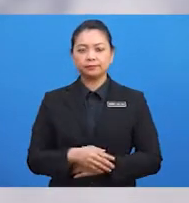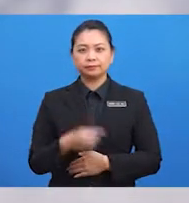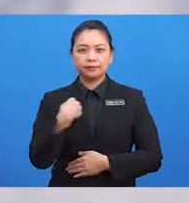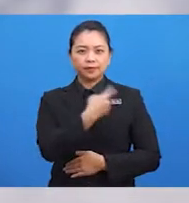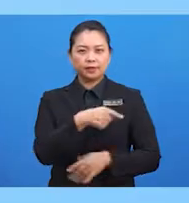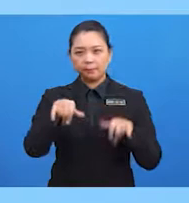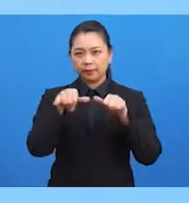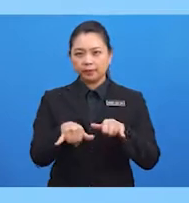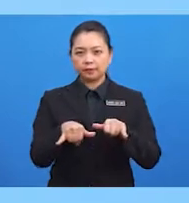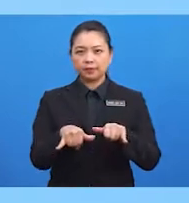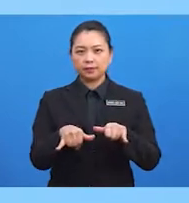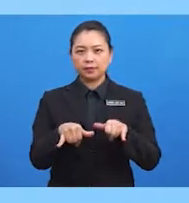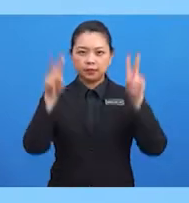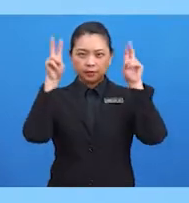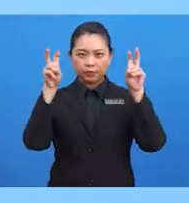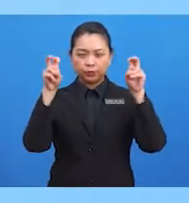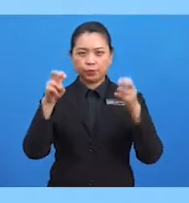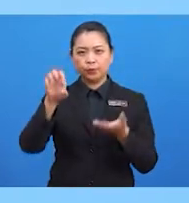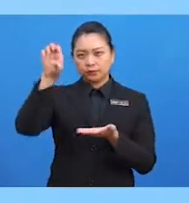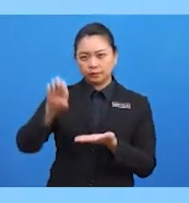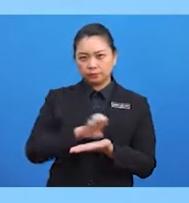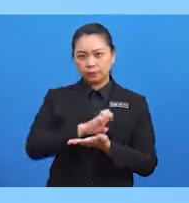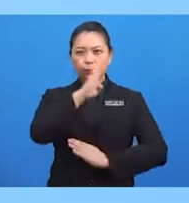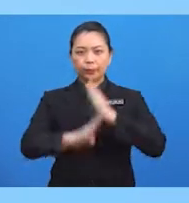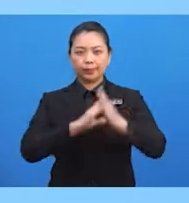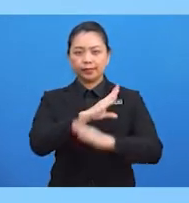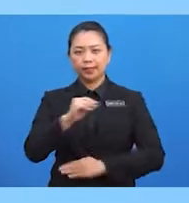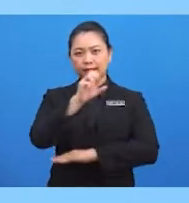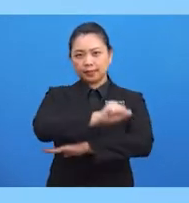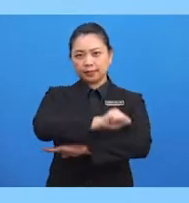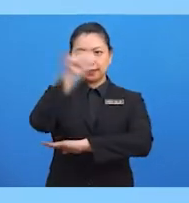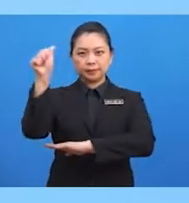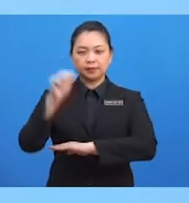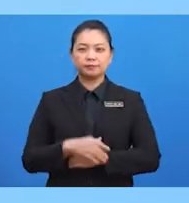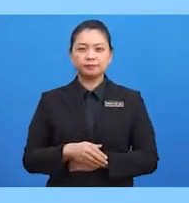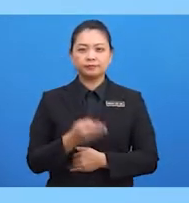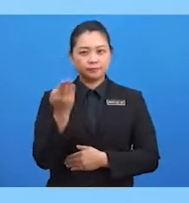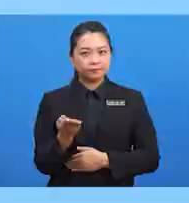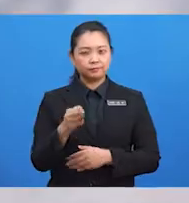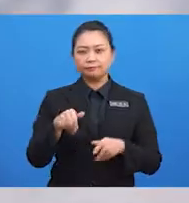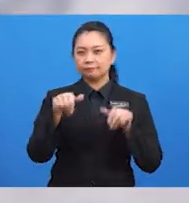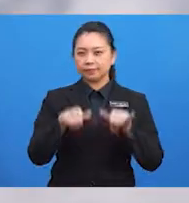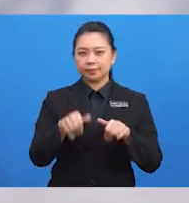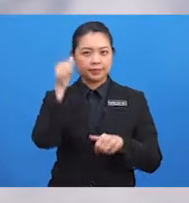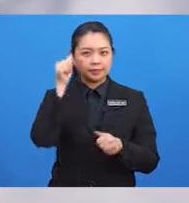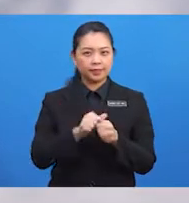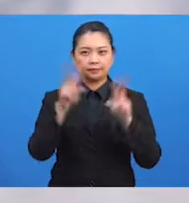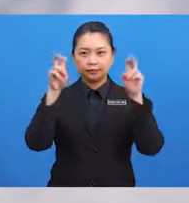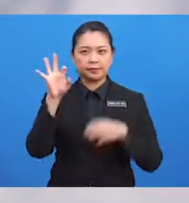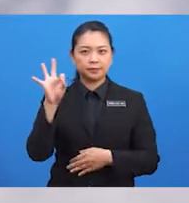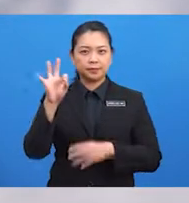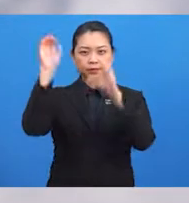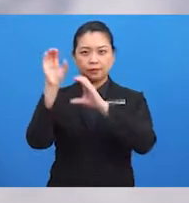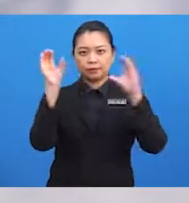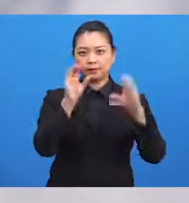Kita masih berada di tema penerokaan bumi dan angkasa lepas. Kamu masih ingat bab 9 iaitu